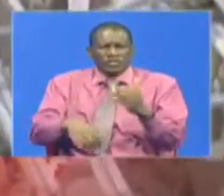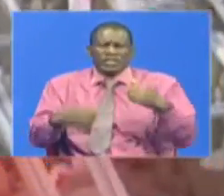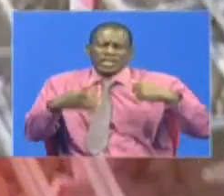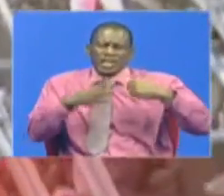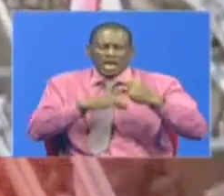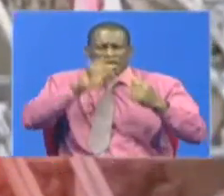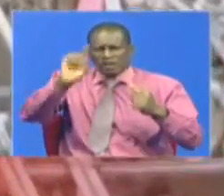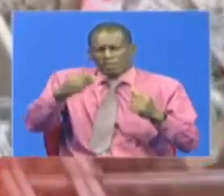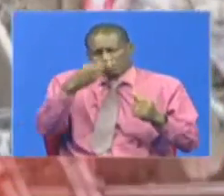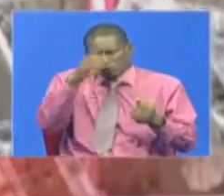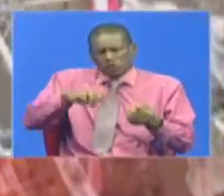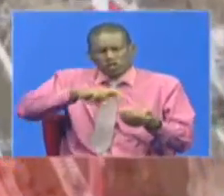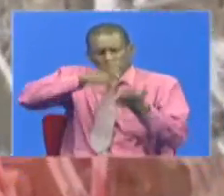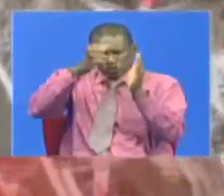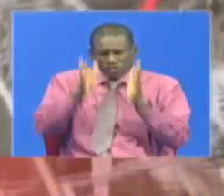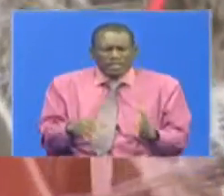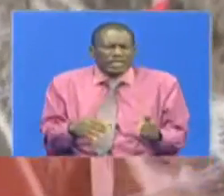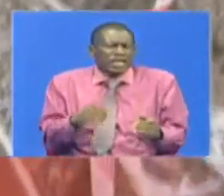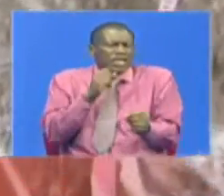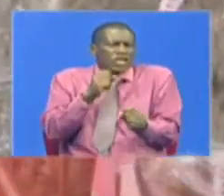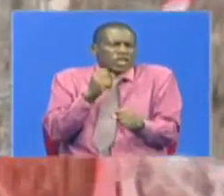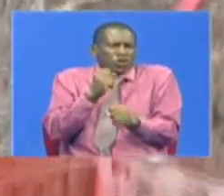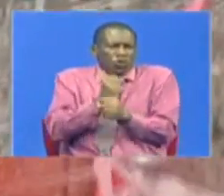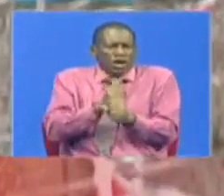kuwa mkandarasi alifanya kazi duni.